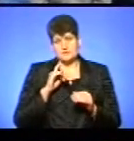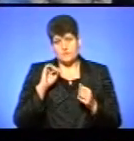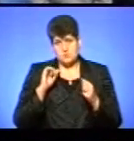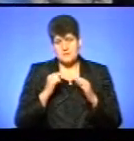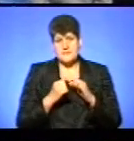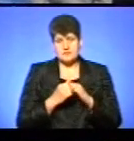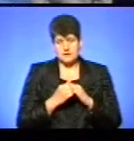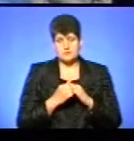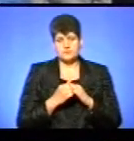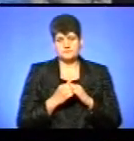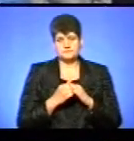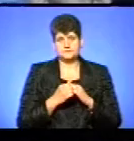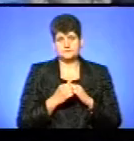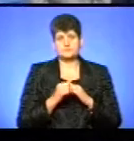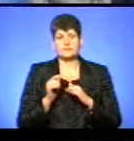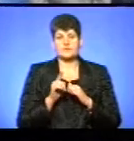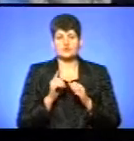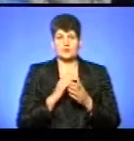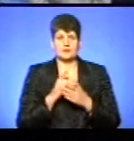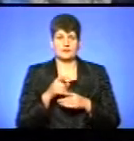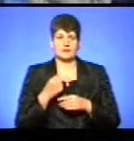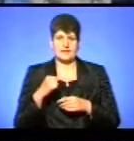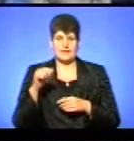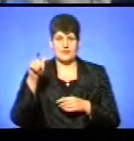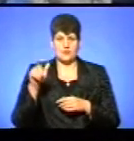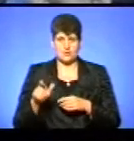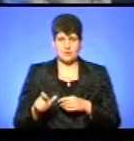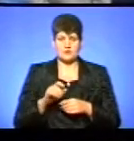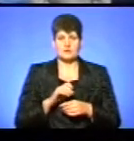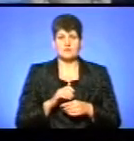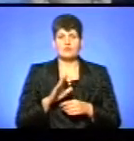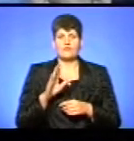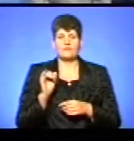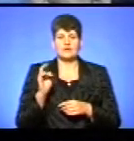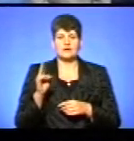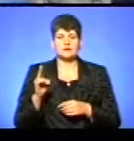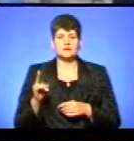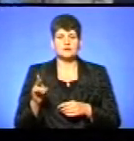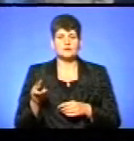пам'ятало, що є такі герої, є такі вихованці, через те, що Віктор – це є